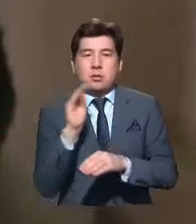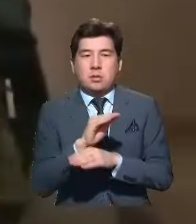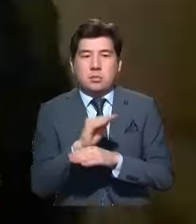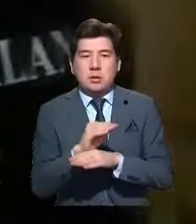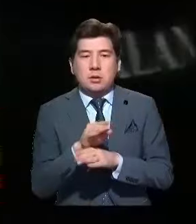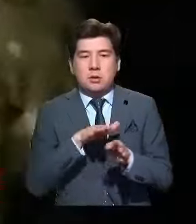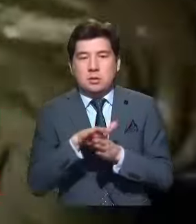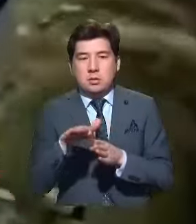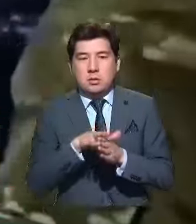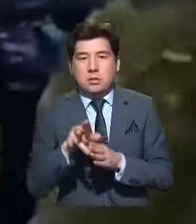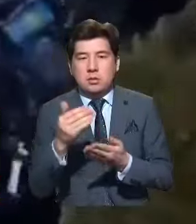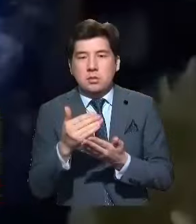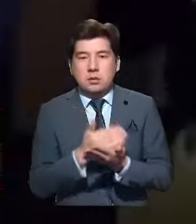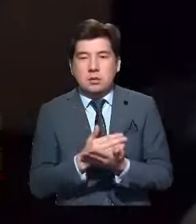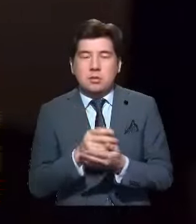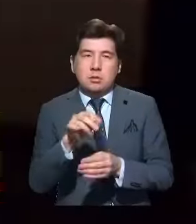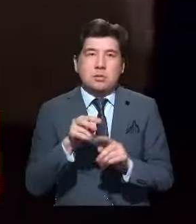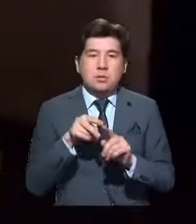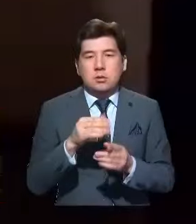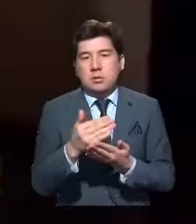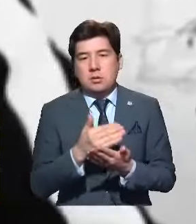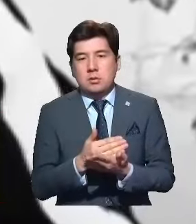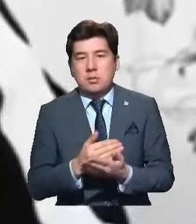совершенное правонарушение не дает ему покоя.